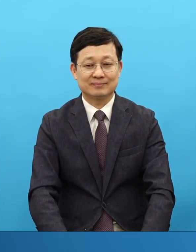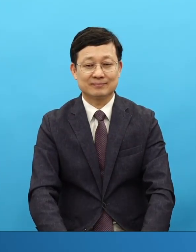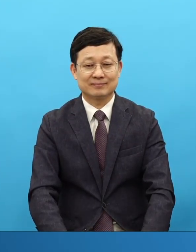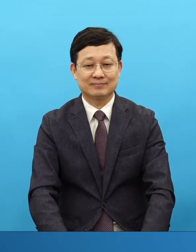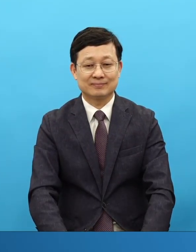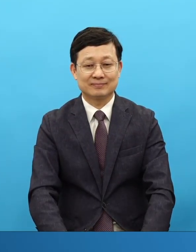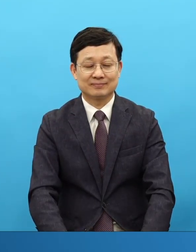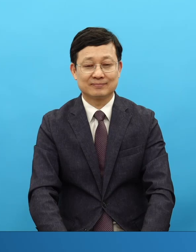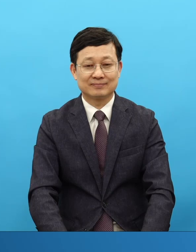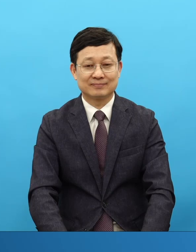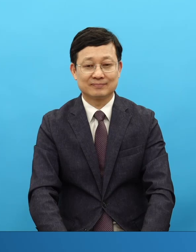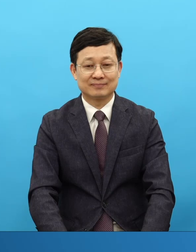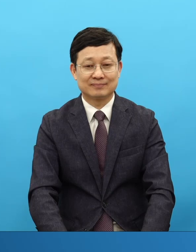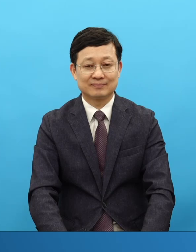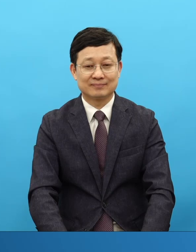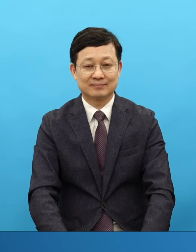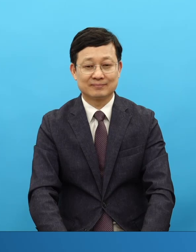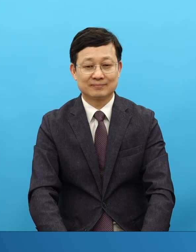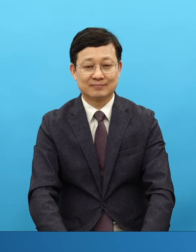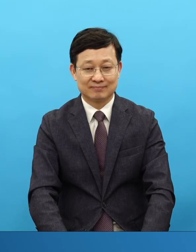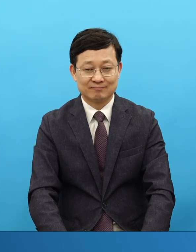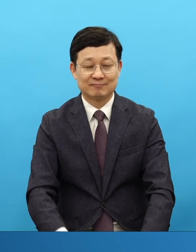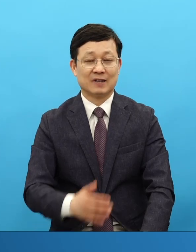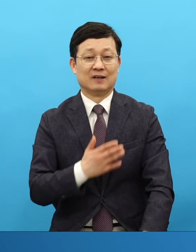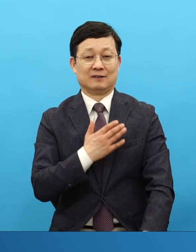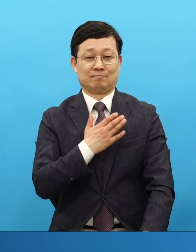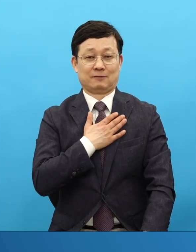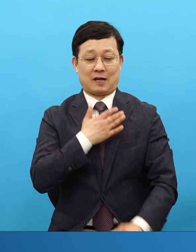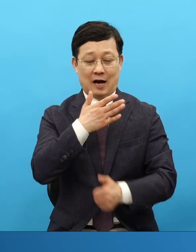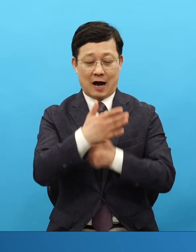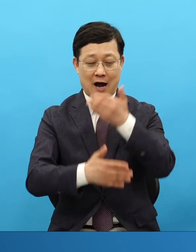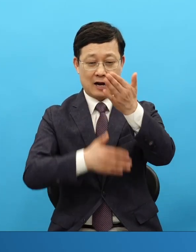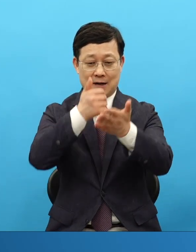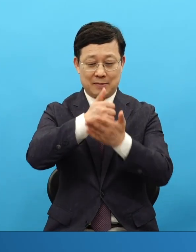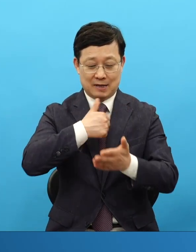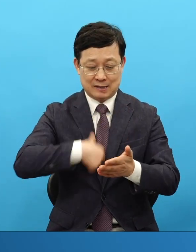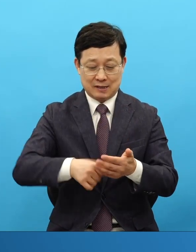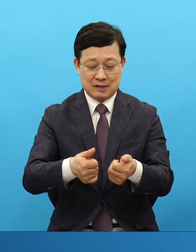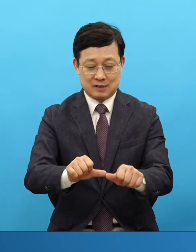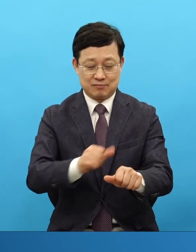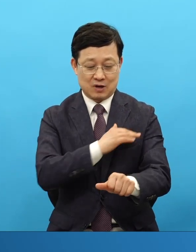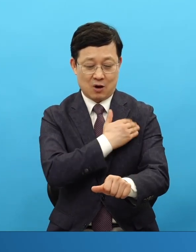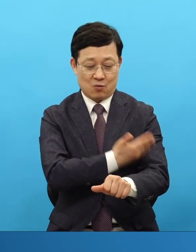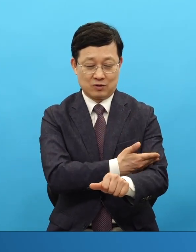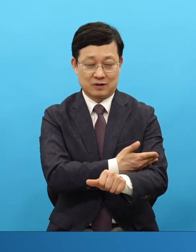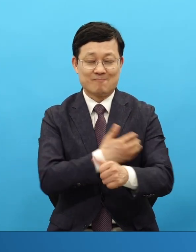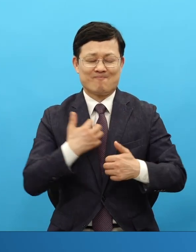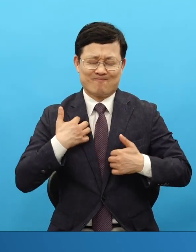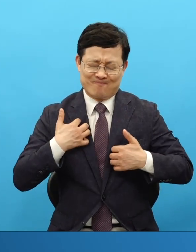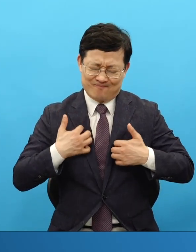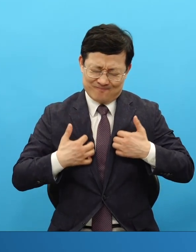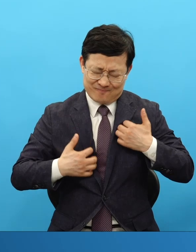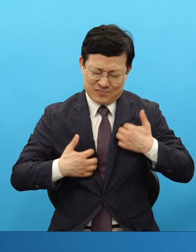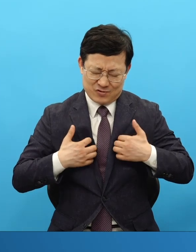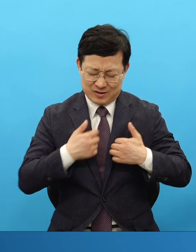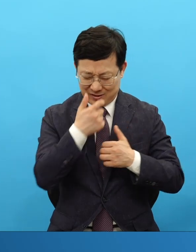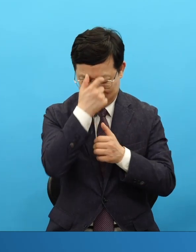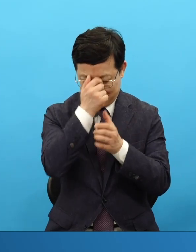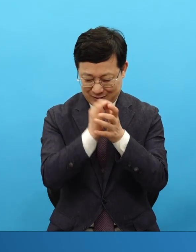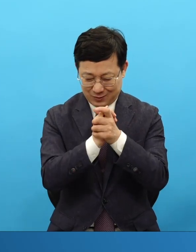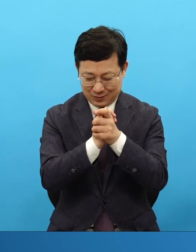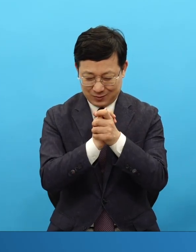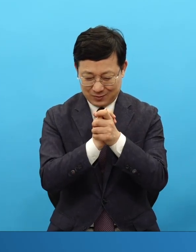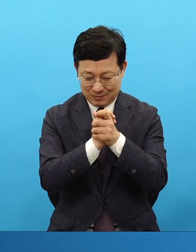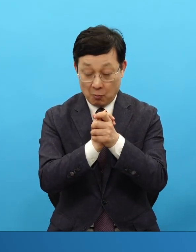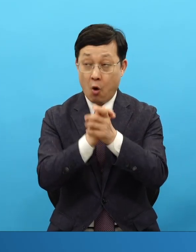여러분 기도요 신분을 누리는 기도 있습니다. So this is conversational prayer, but 그렇죠? this is the prayer that 예수님 enjoys 이름으로 기도합니다. your identity.